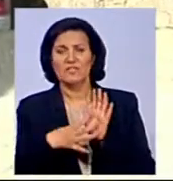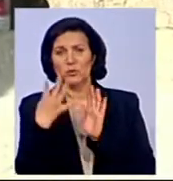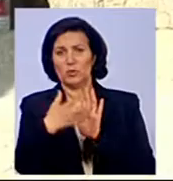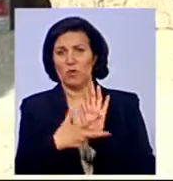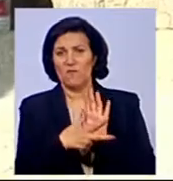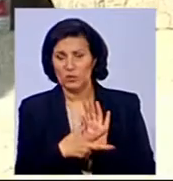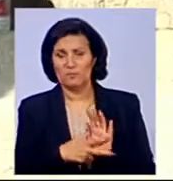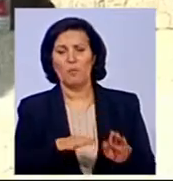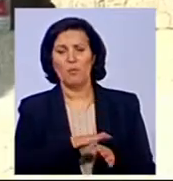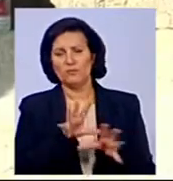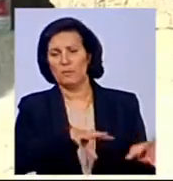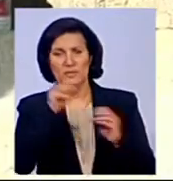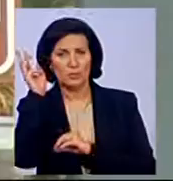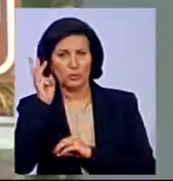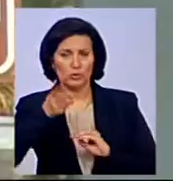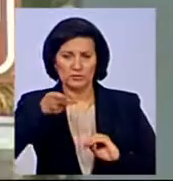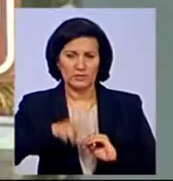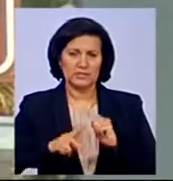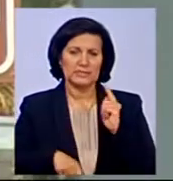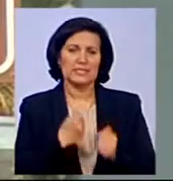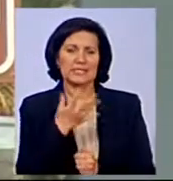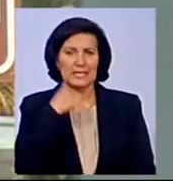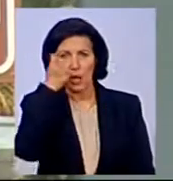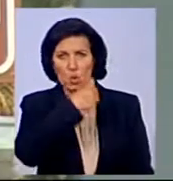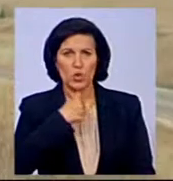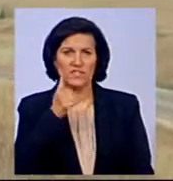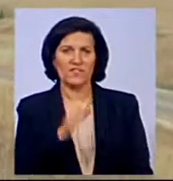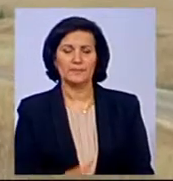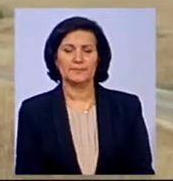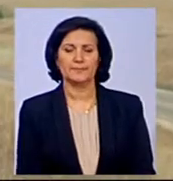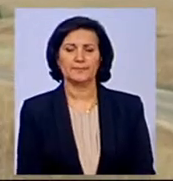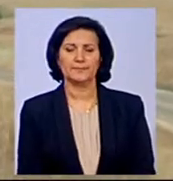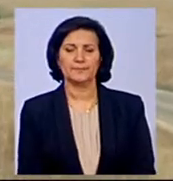1948-го. Повністю переїзд посольства завершиться через кілька років. Ірина Мілошевська, новини на Першому.